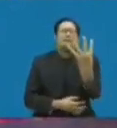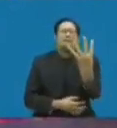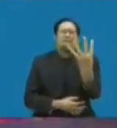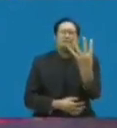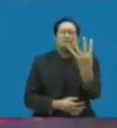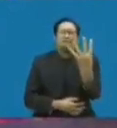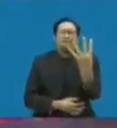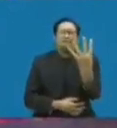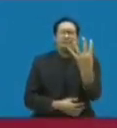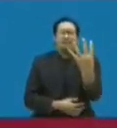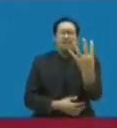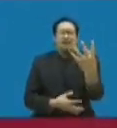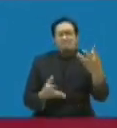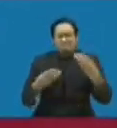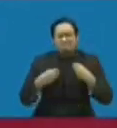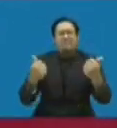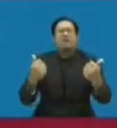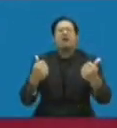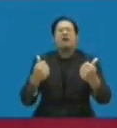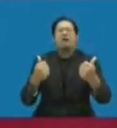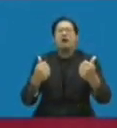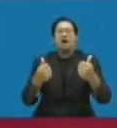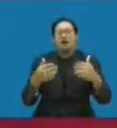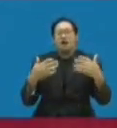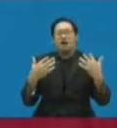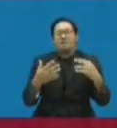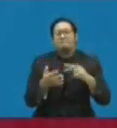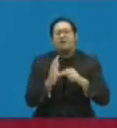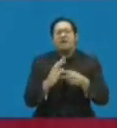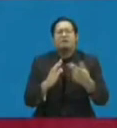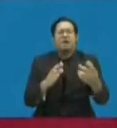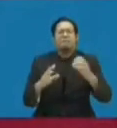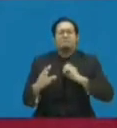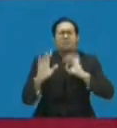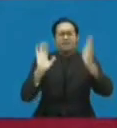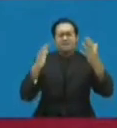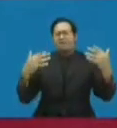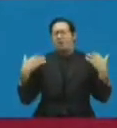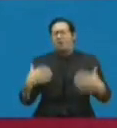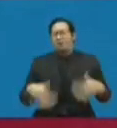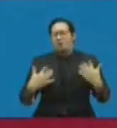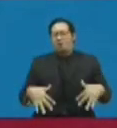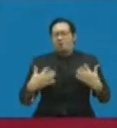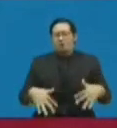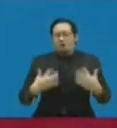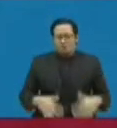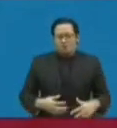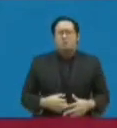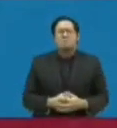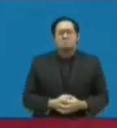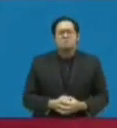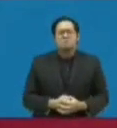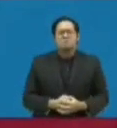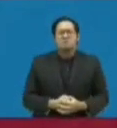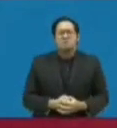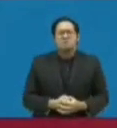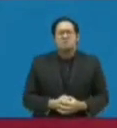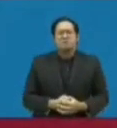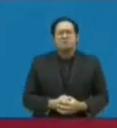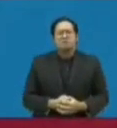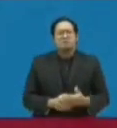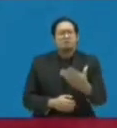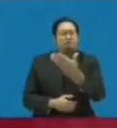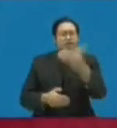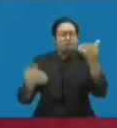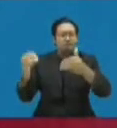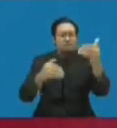Hai ini adalah torehan prestasi yang sangat sangat-sangat luar biasa Hai hadirin yang saya hormati saya